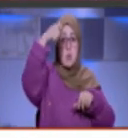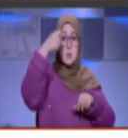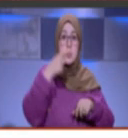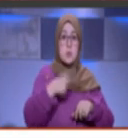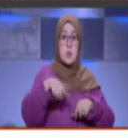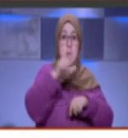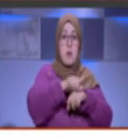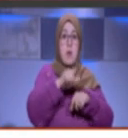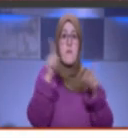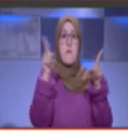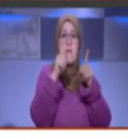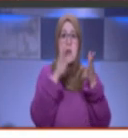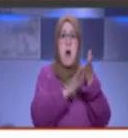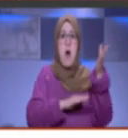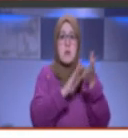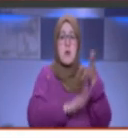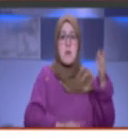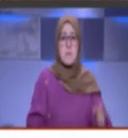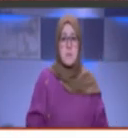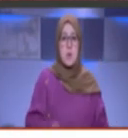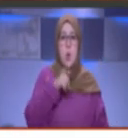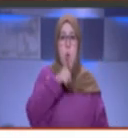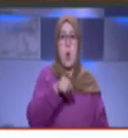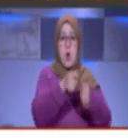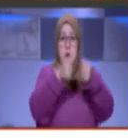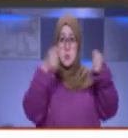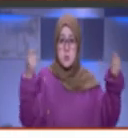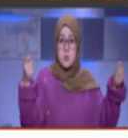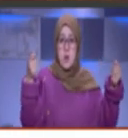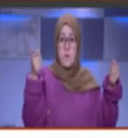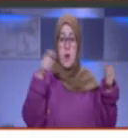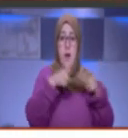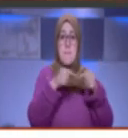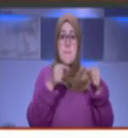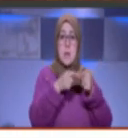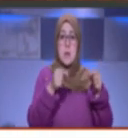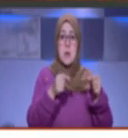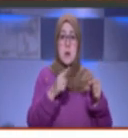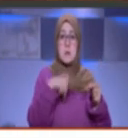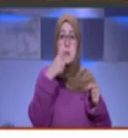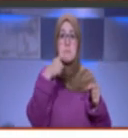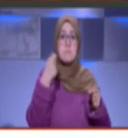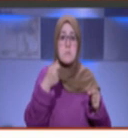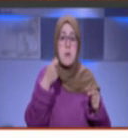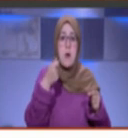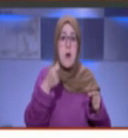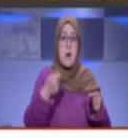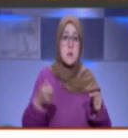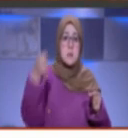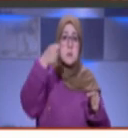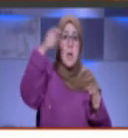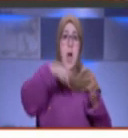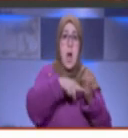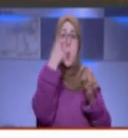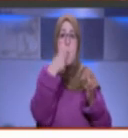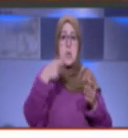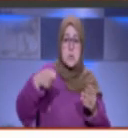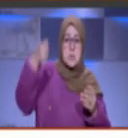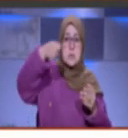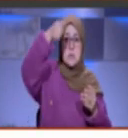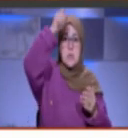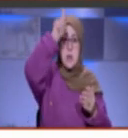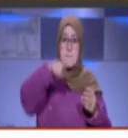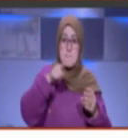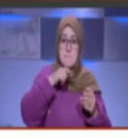الطوارئ. وقالت صحيفة جابان تايمز اليابانية أن الرقم يمثل أول زيادة في معدل الإصابات اليومية في